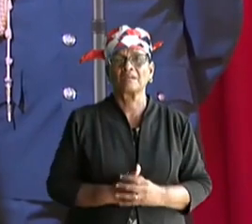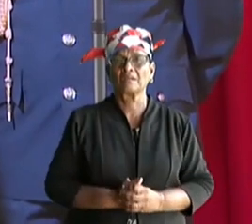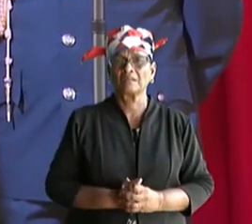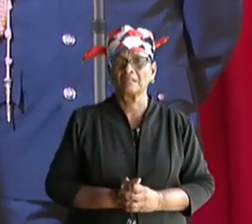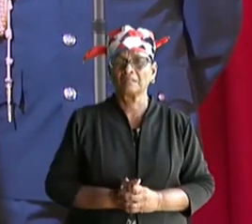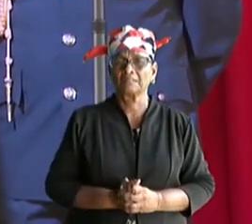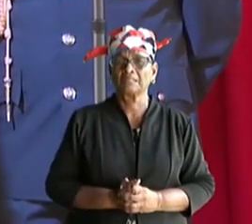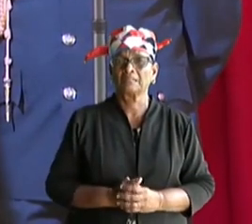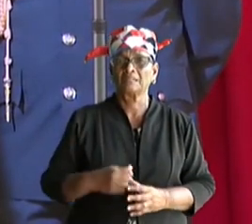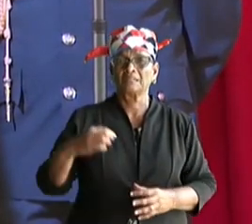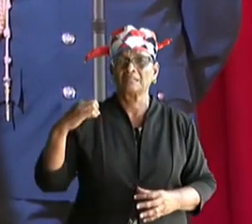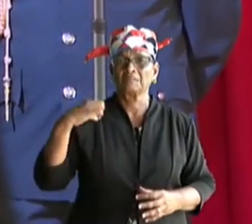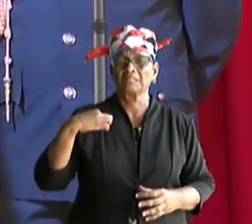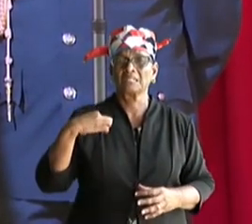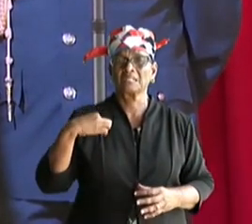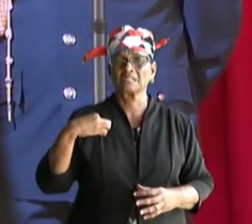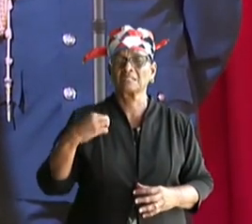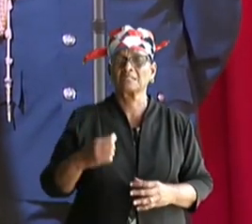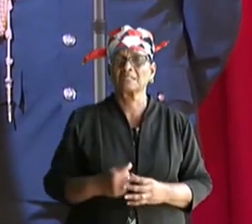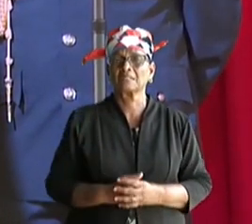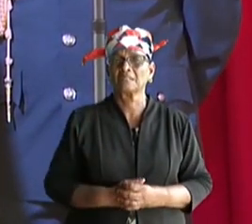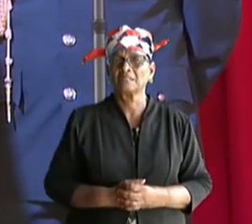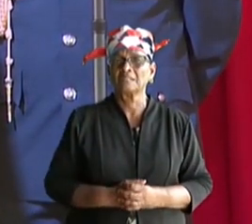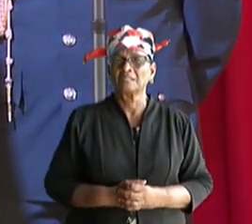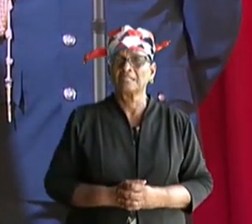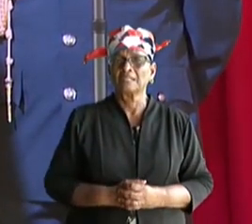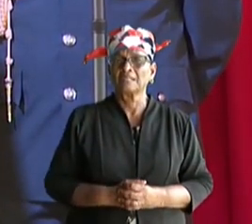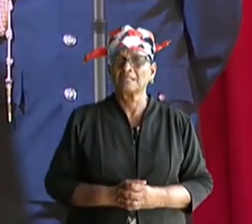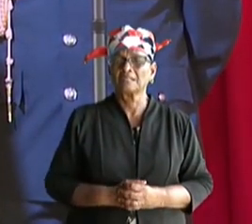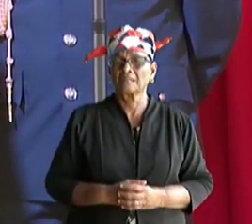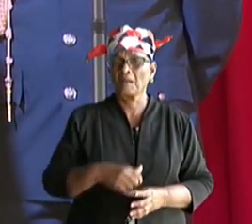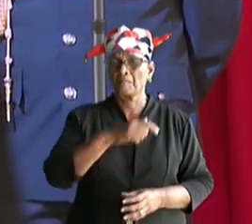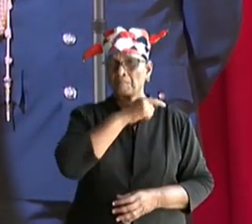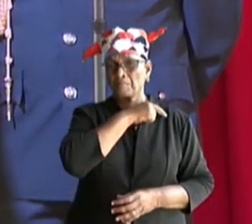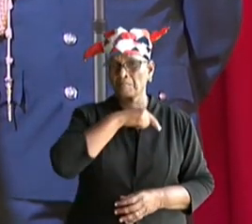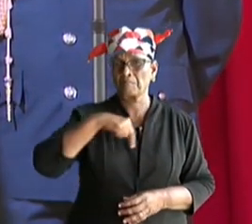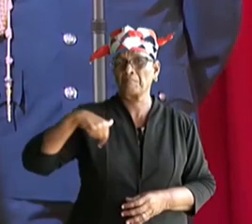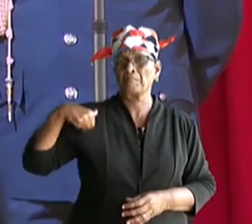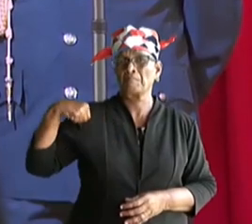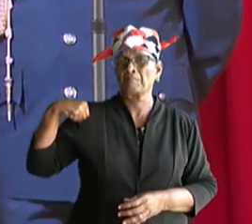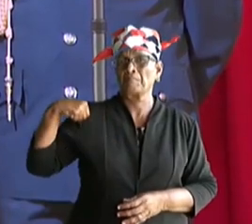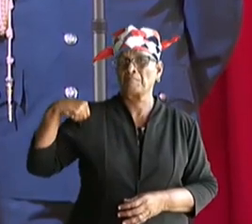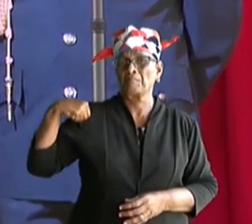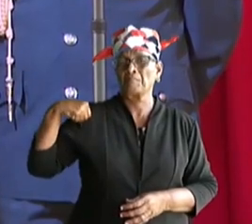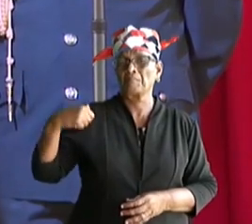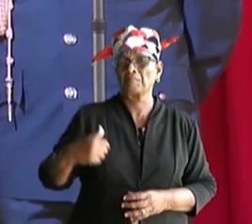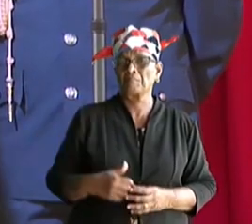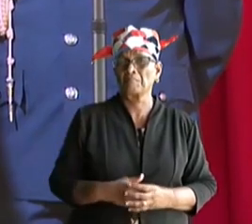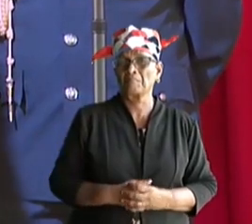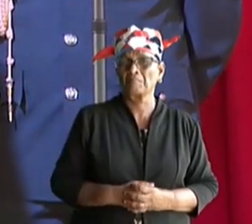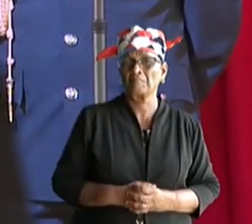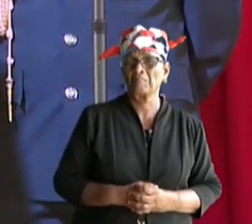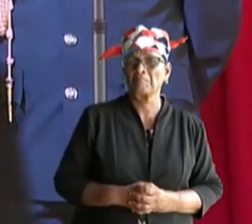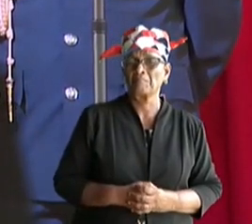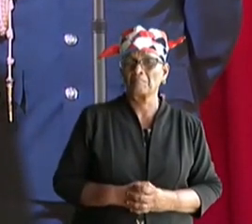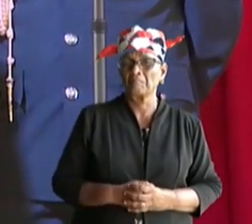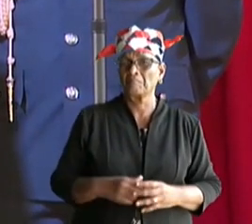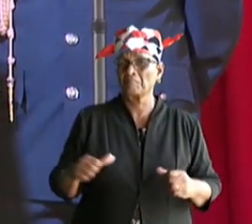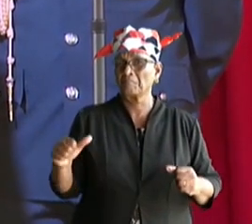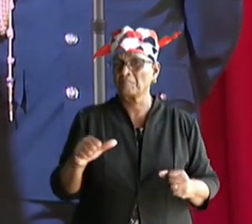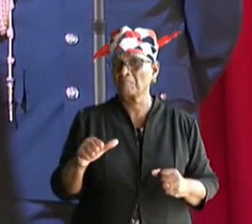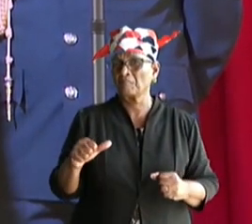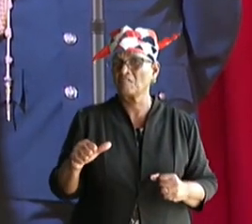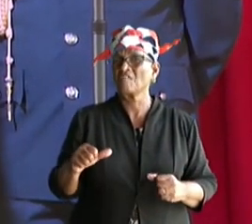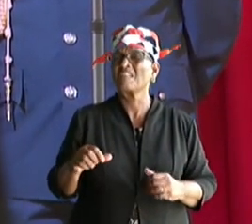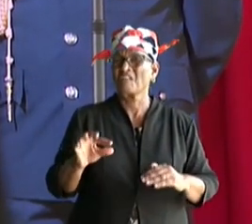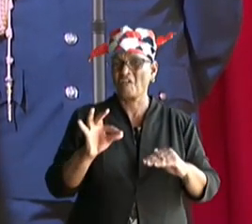Mr. Ridolfo Alexandre, President of the Parliament of the Territorial Collectivity of French